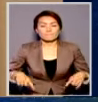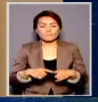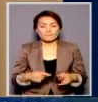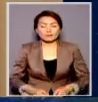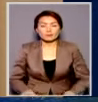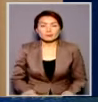управления